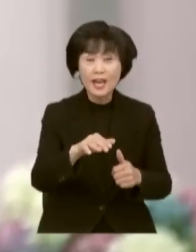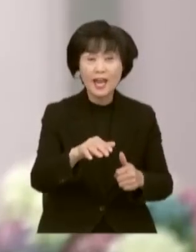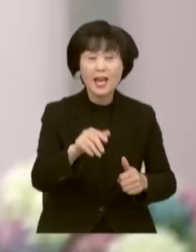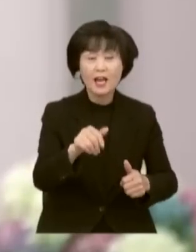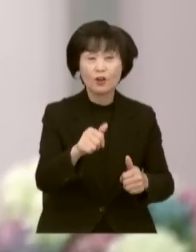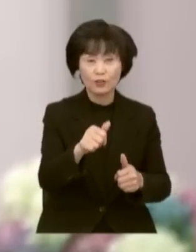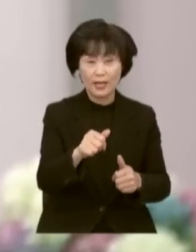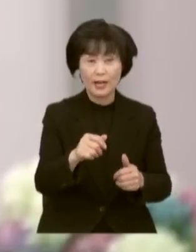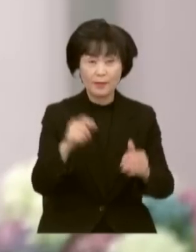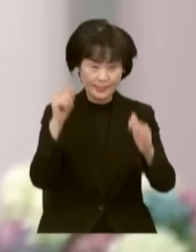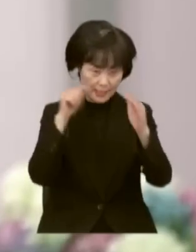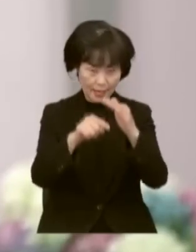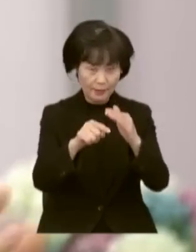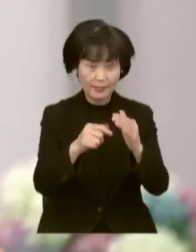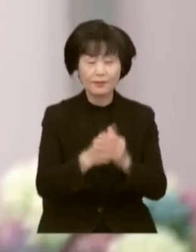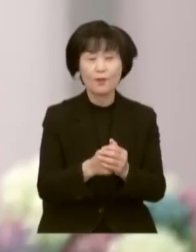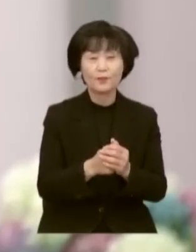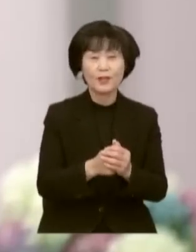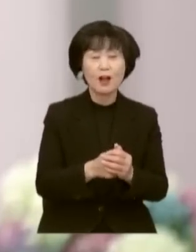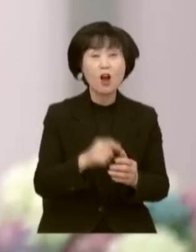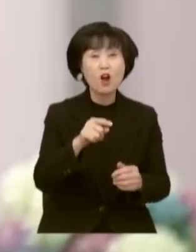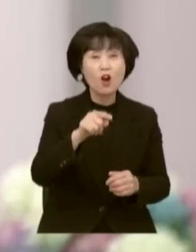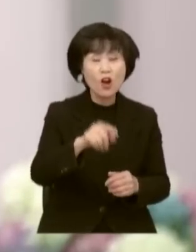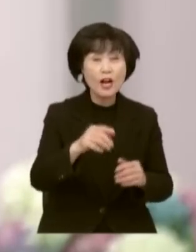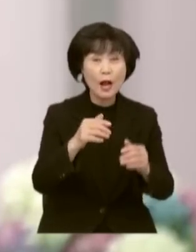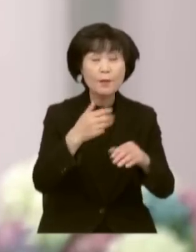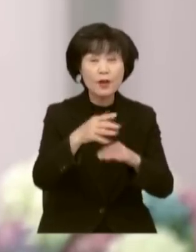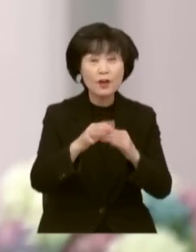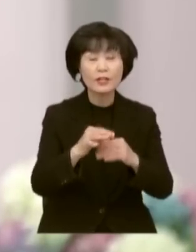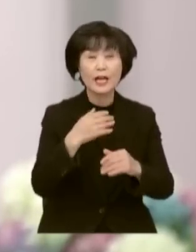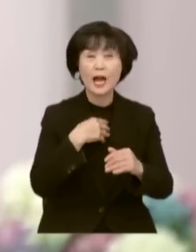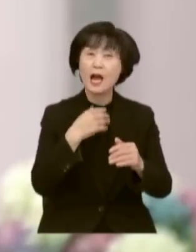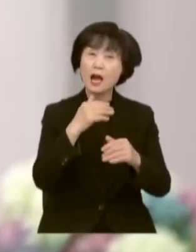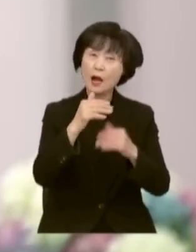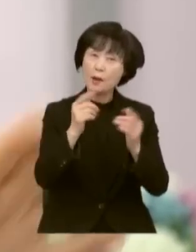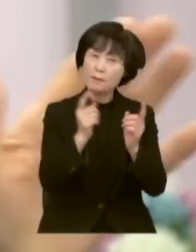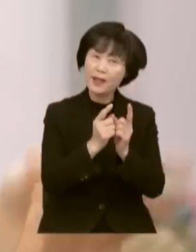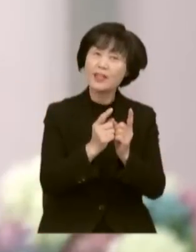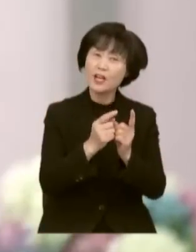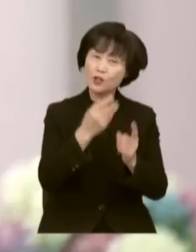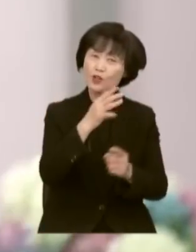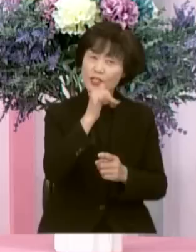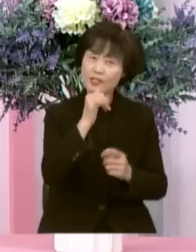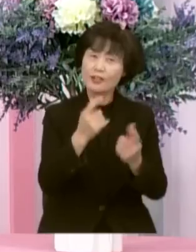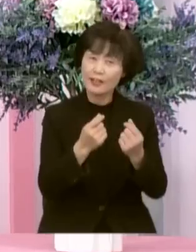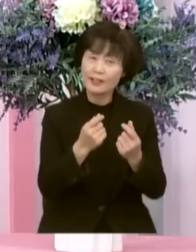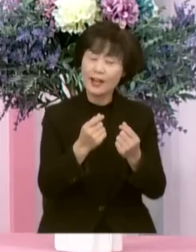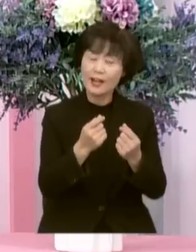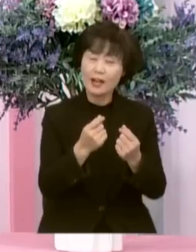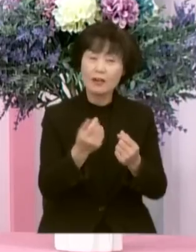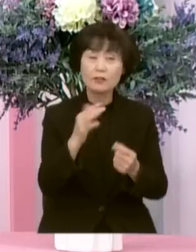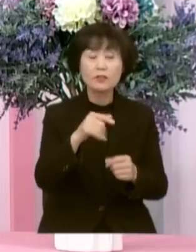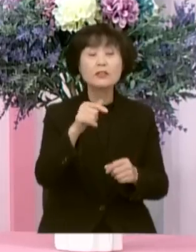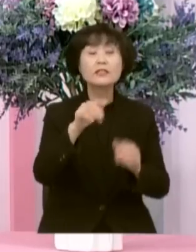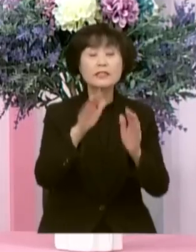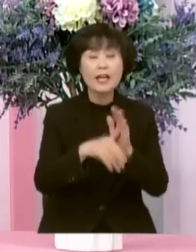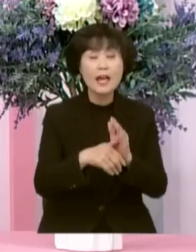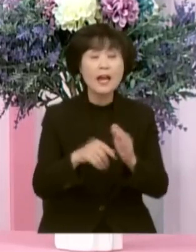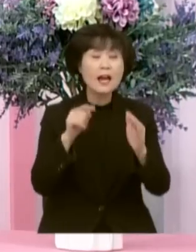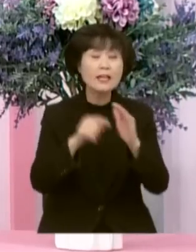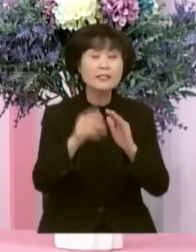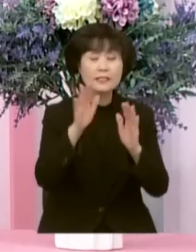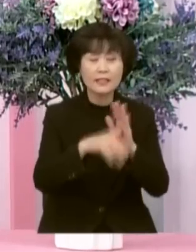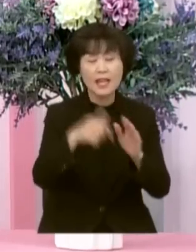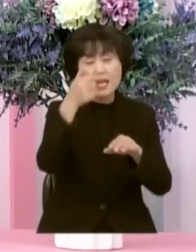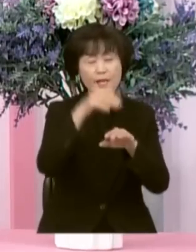한번 찾아갔어요. 그리고는 거기 가면 이제 만날 수 있을 것 같은 생각이 들어서 근데 갔는데 예배가 없는 날이었는데 거기에 이제 나무 의자